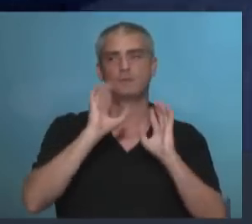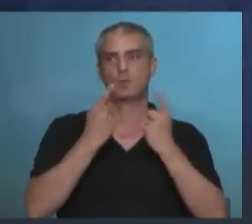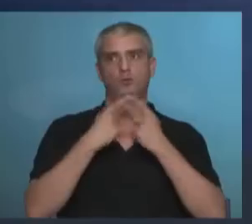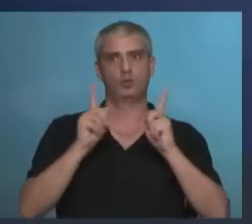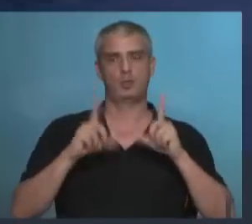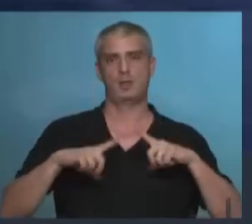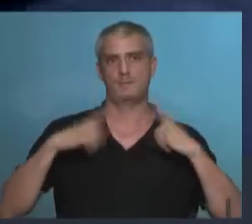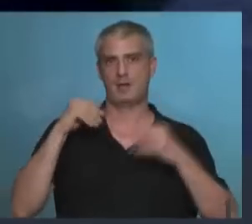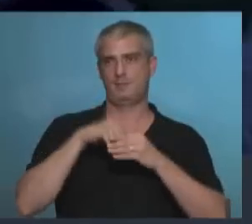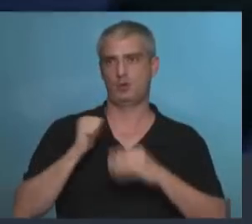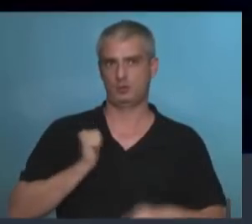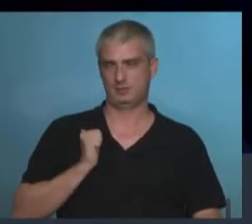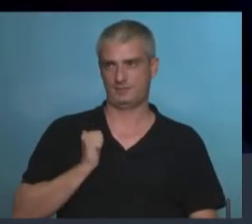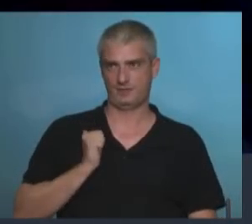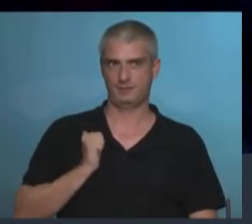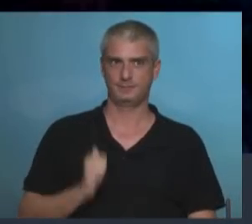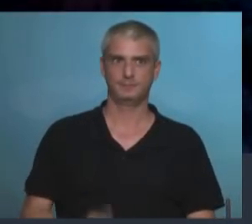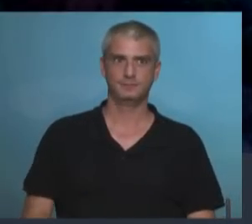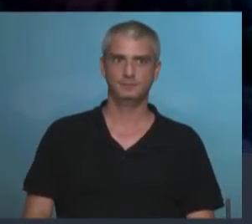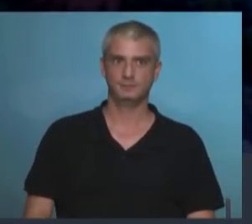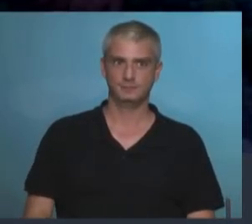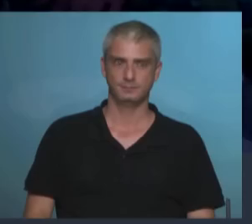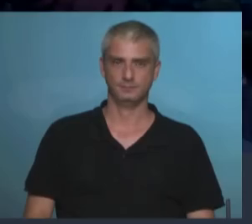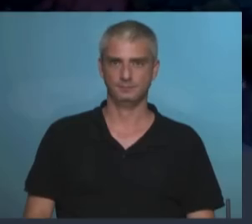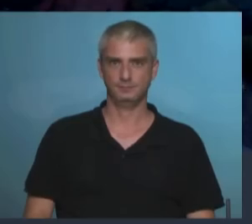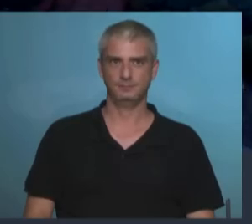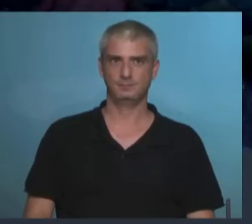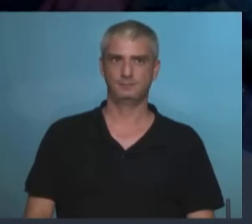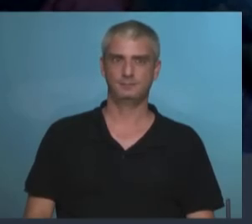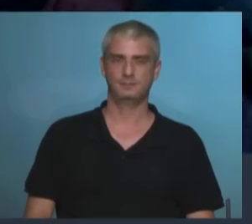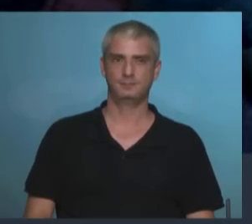מהחיים בצבא. צרחות, כאב של